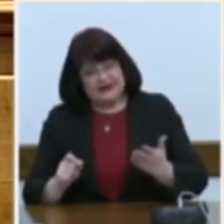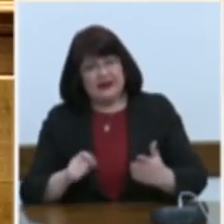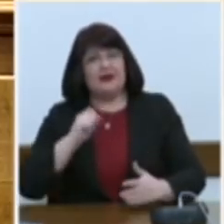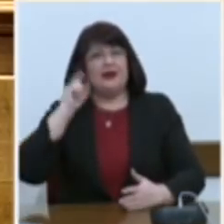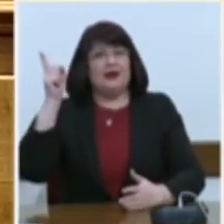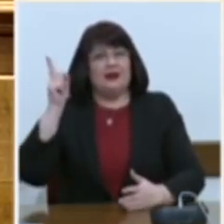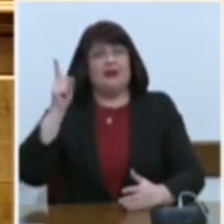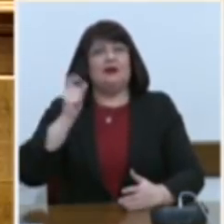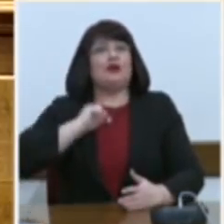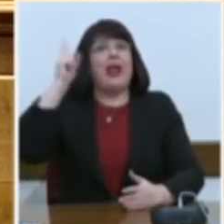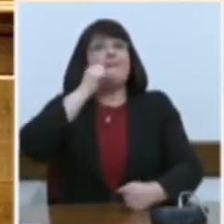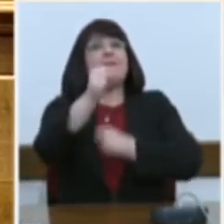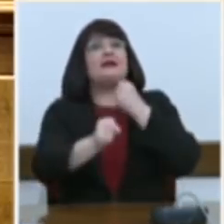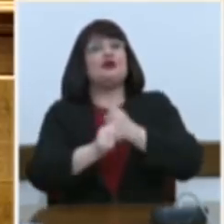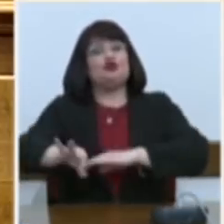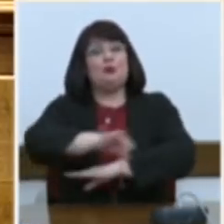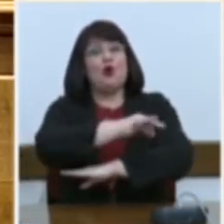εκδήλωση της επετείου του Πολυτεχνείου: